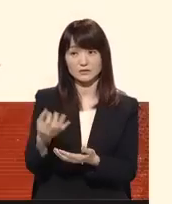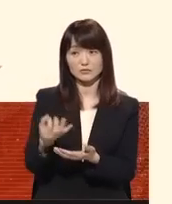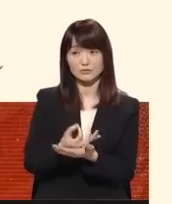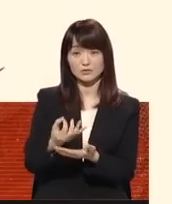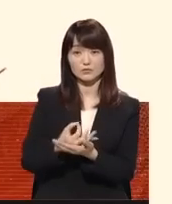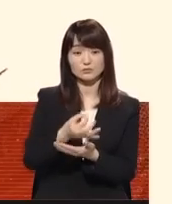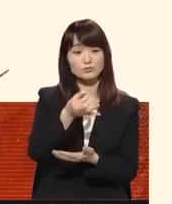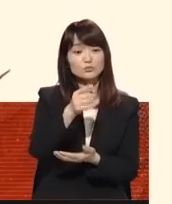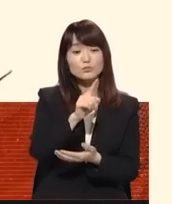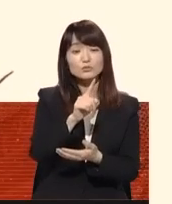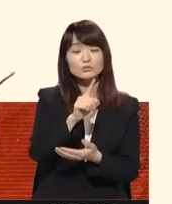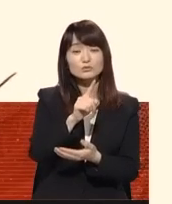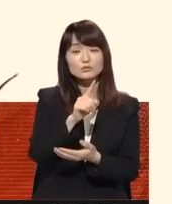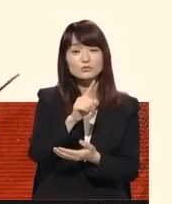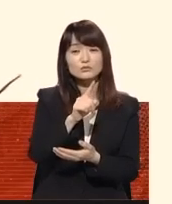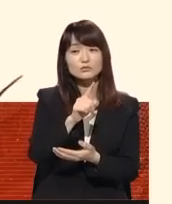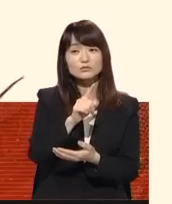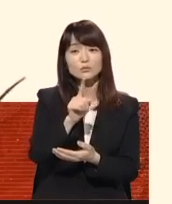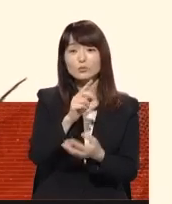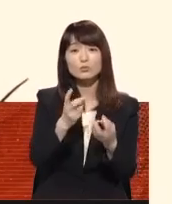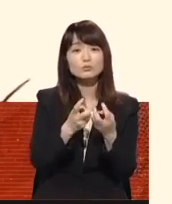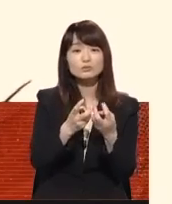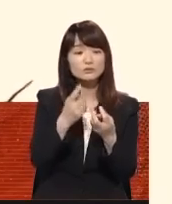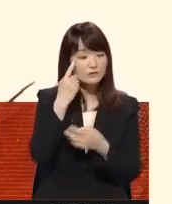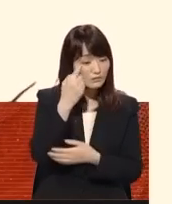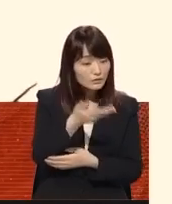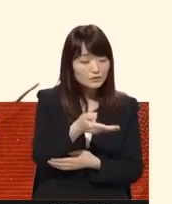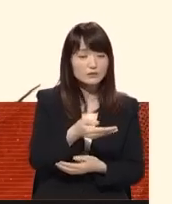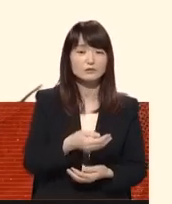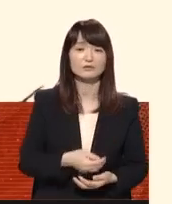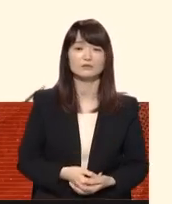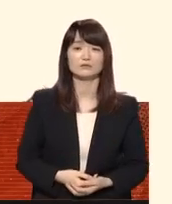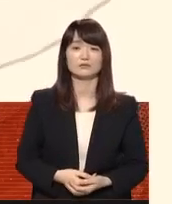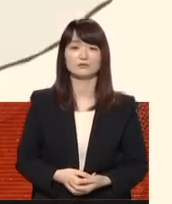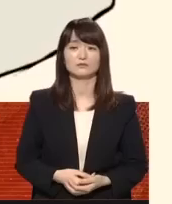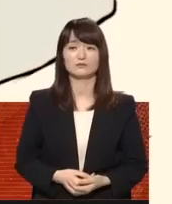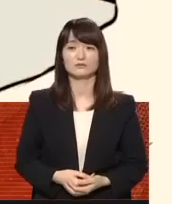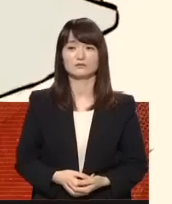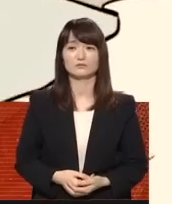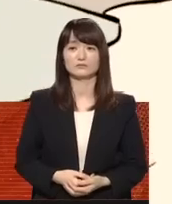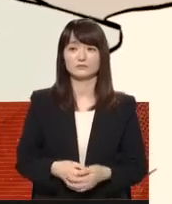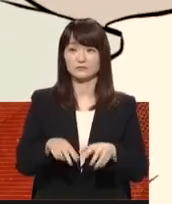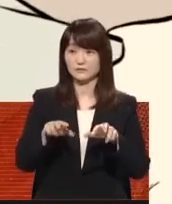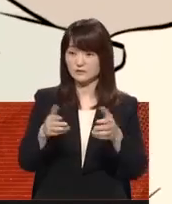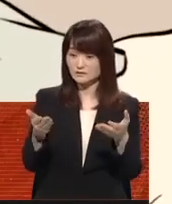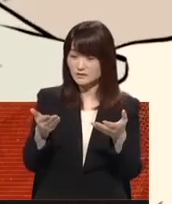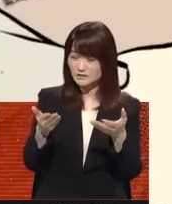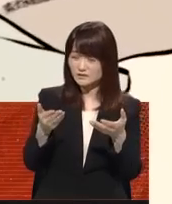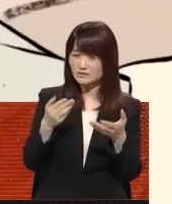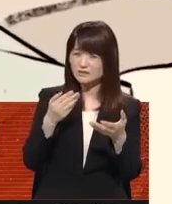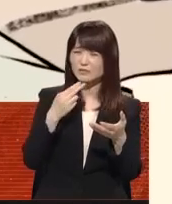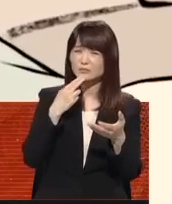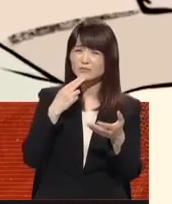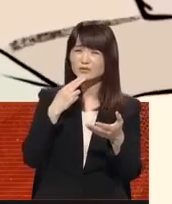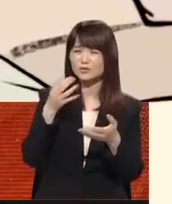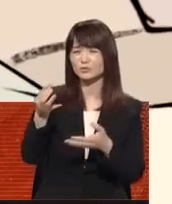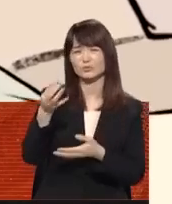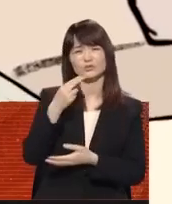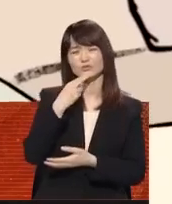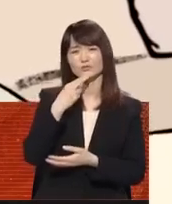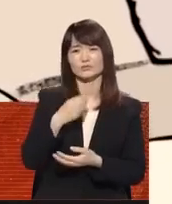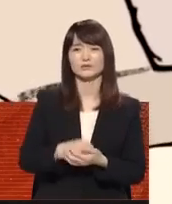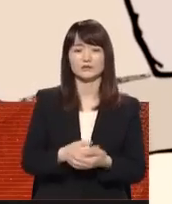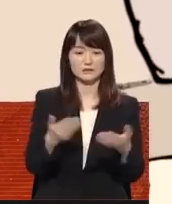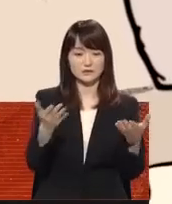벌어다라는 돈은 다 어디 가고 그거 다 어떻게 써라고 물었어요 그런데 아니 지금 일 안 하니까 돈이 없지 않습니까 그리고 유일한